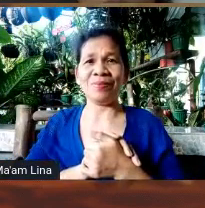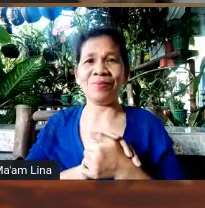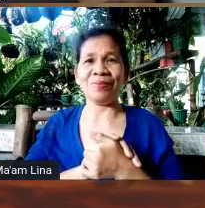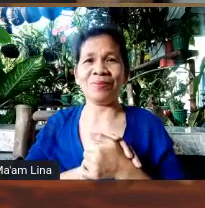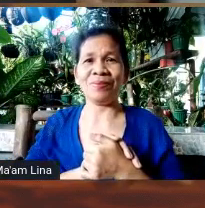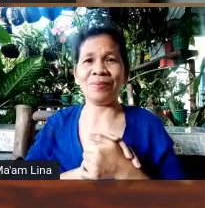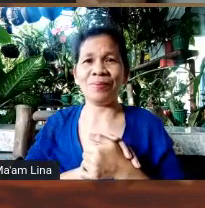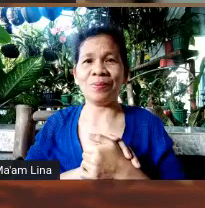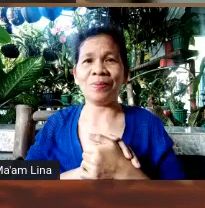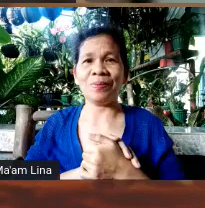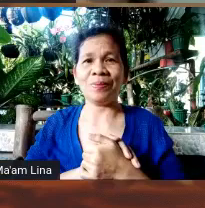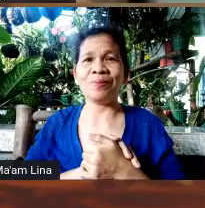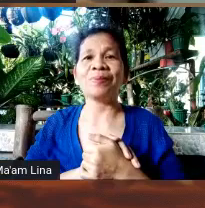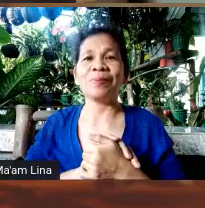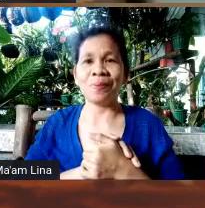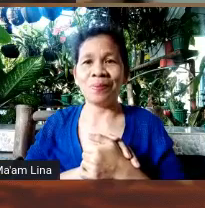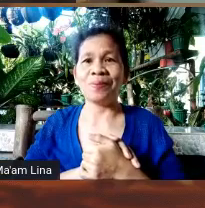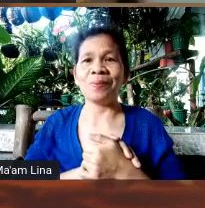Sige po.